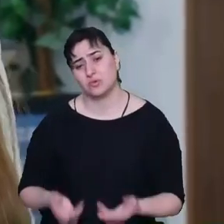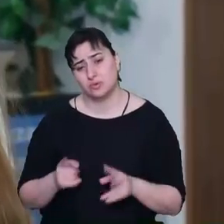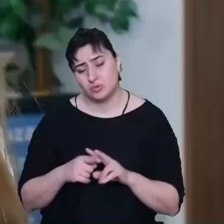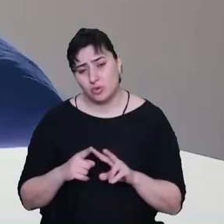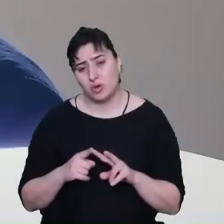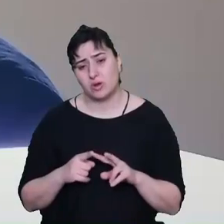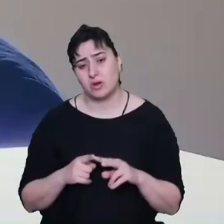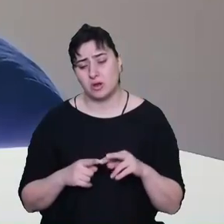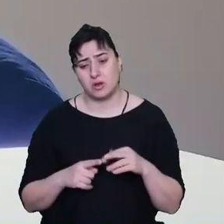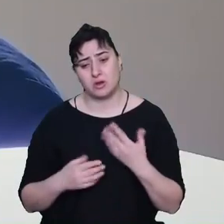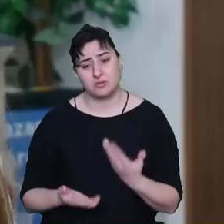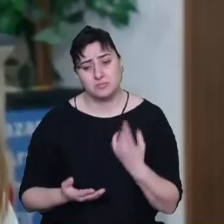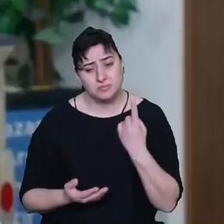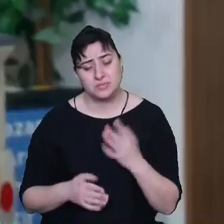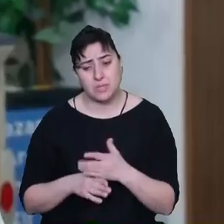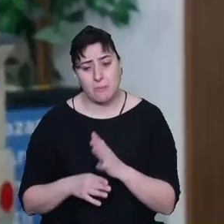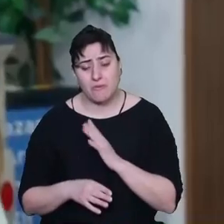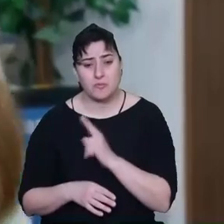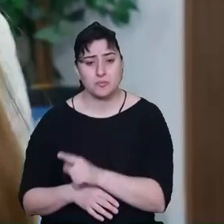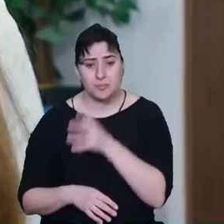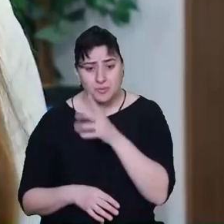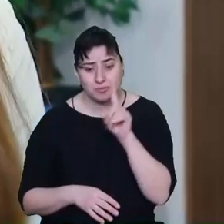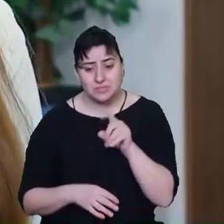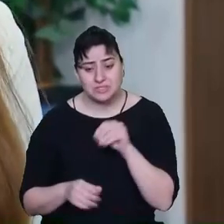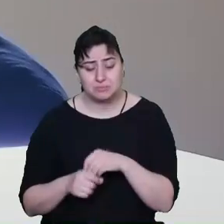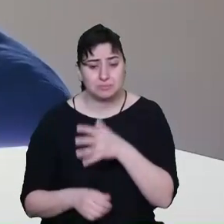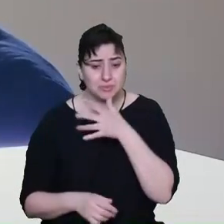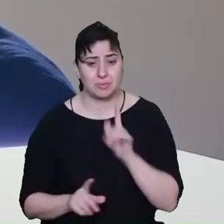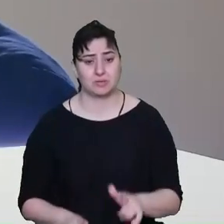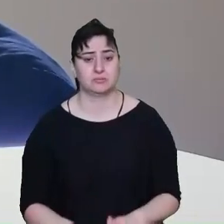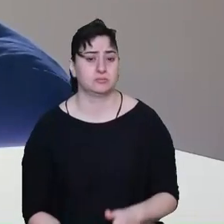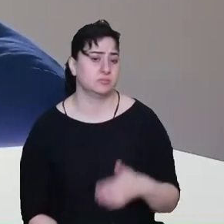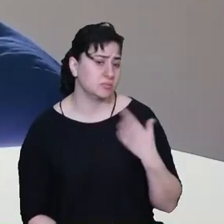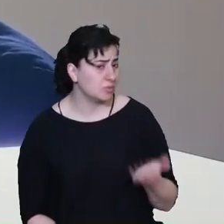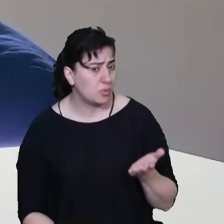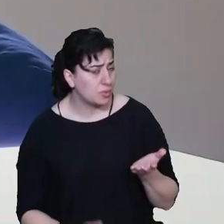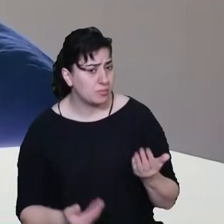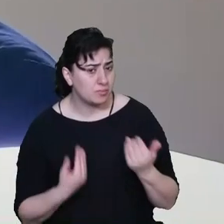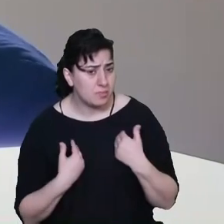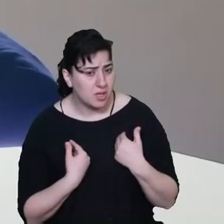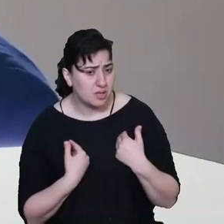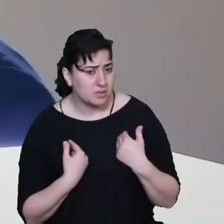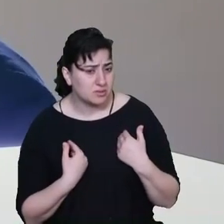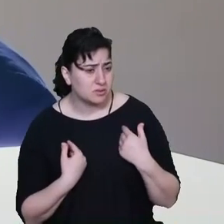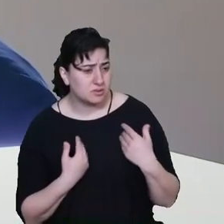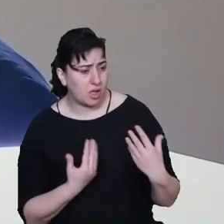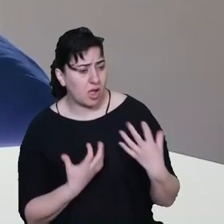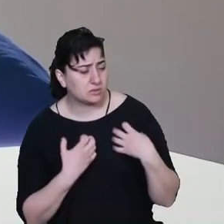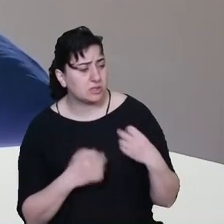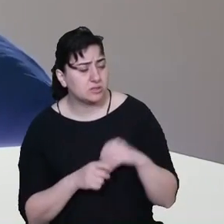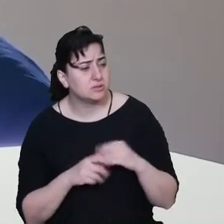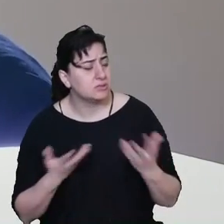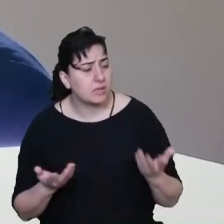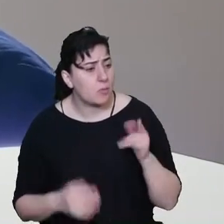ya, gerçekten haklı bir nedenimiz var. O bilmeceyi bir şekilde bilmemiz gerekiyor. Allah Allah, yani beni bilmeceyle taciz etmenin